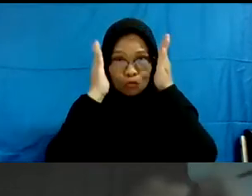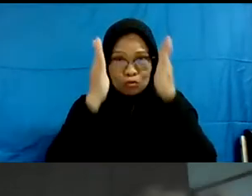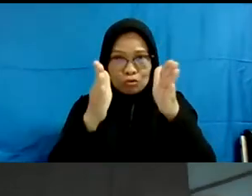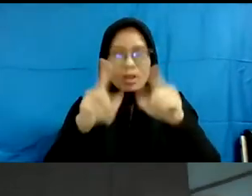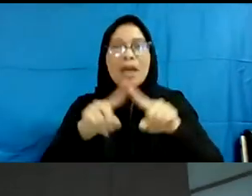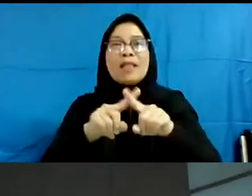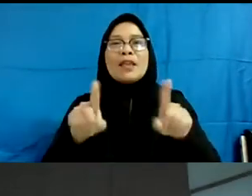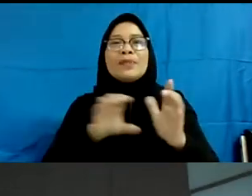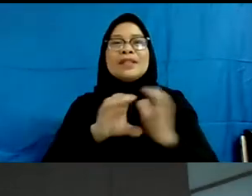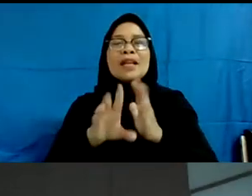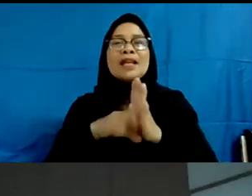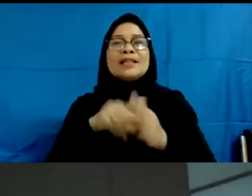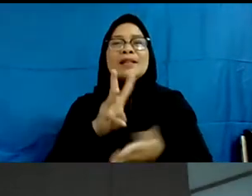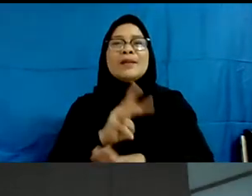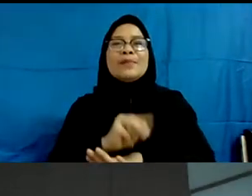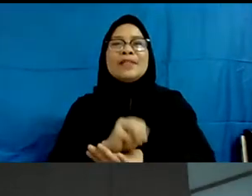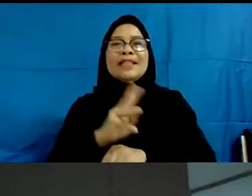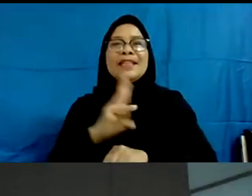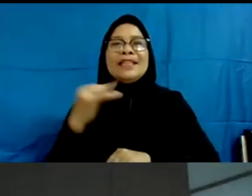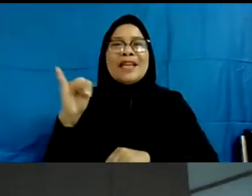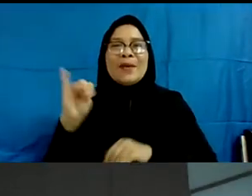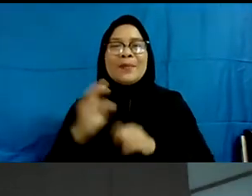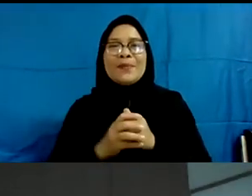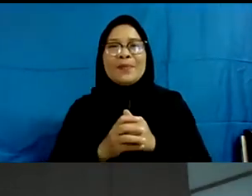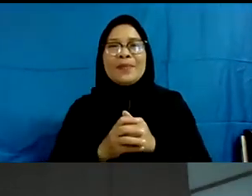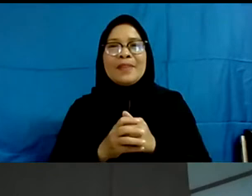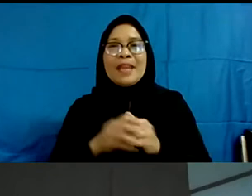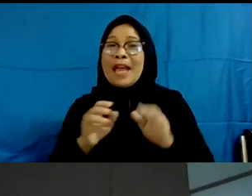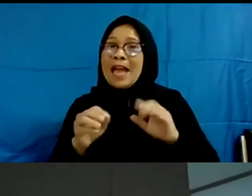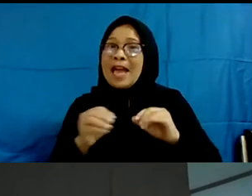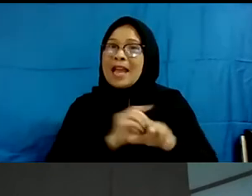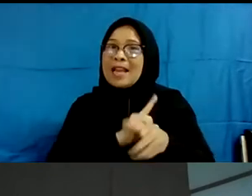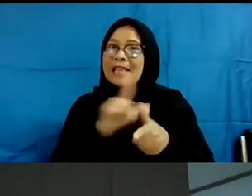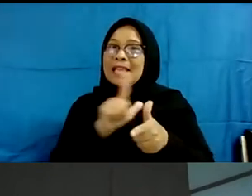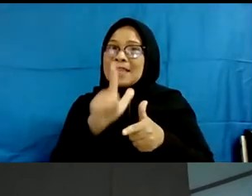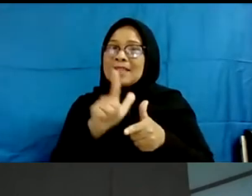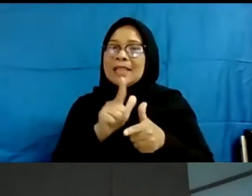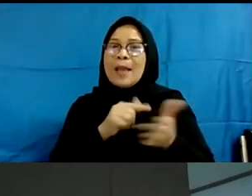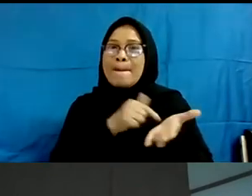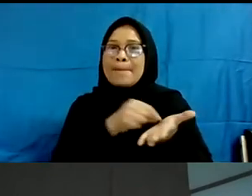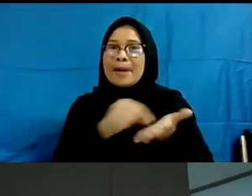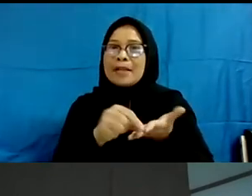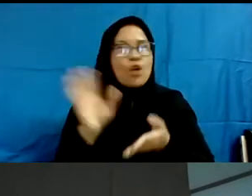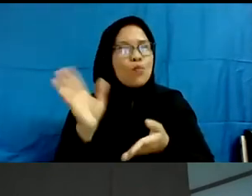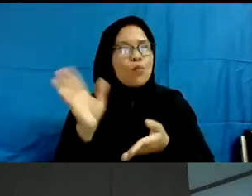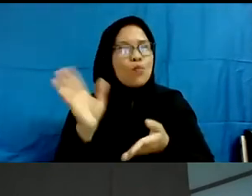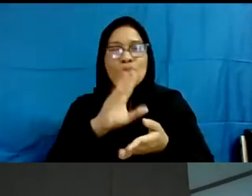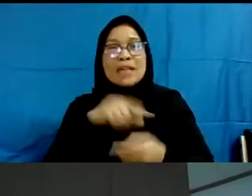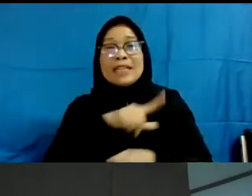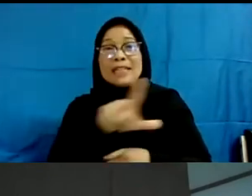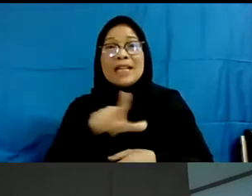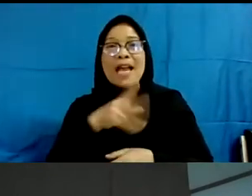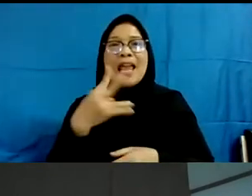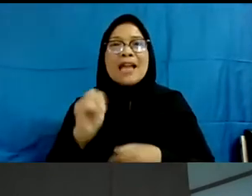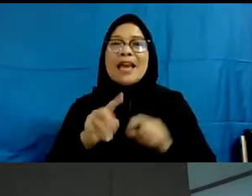secara semestinya. Yang semestinya, literasi Braille. Braille bukan segalanya, tapi segalanya dari